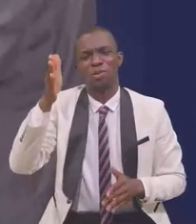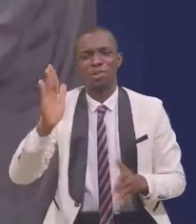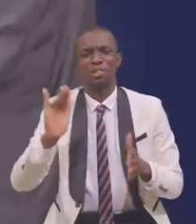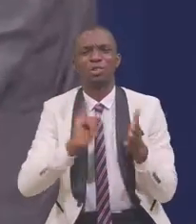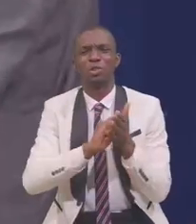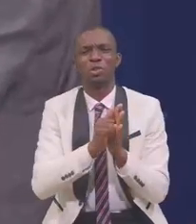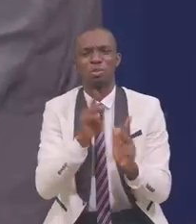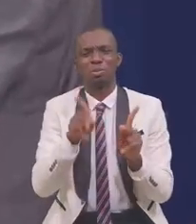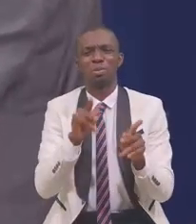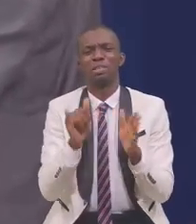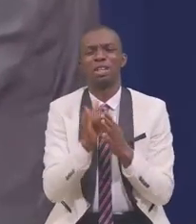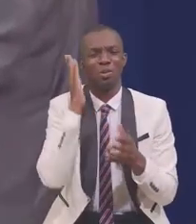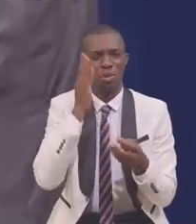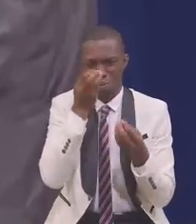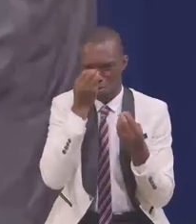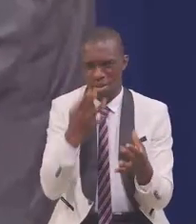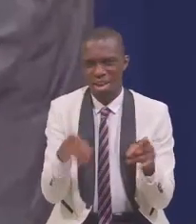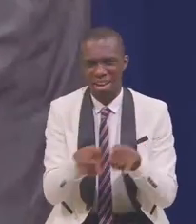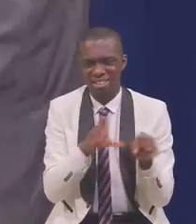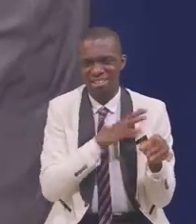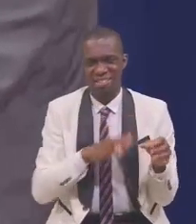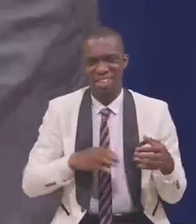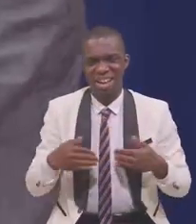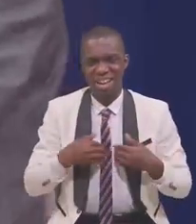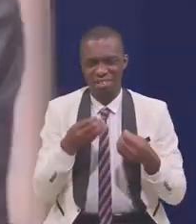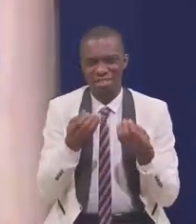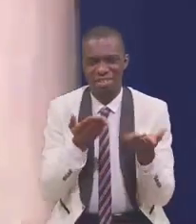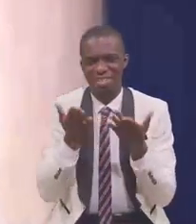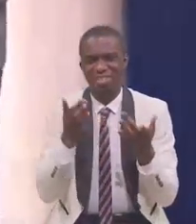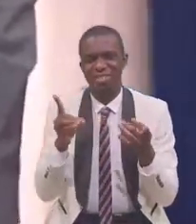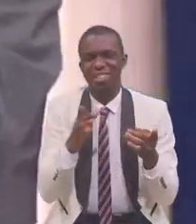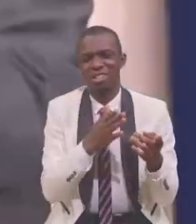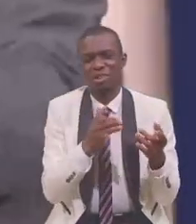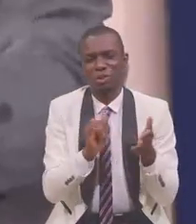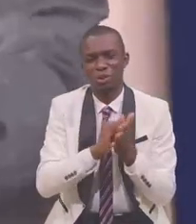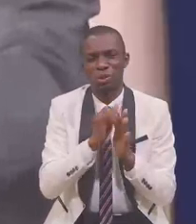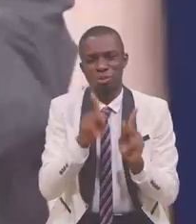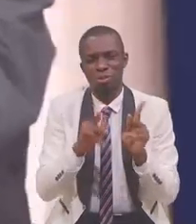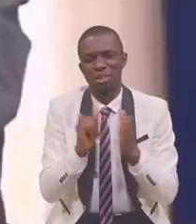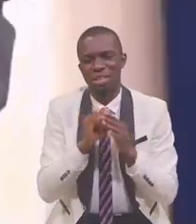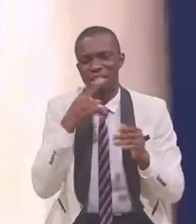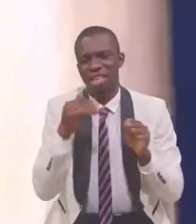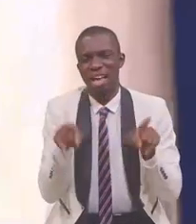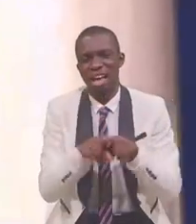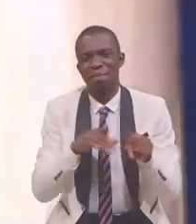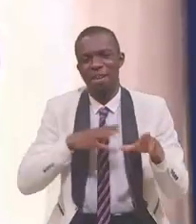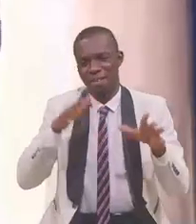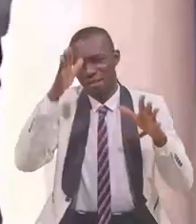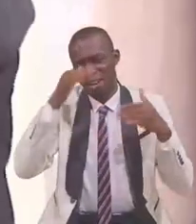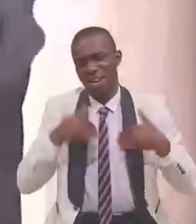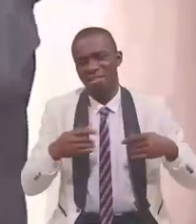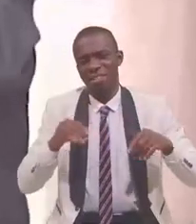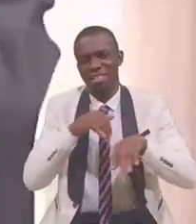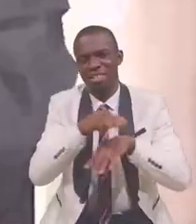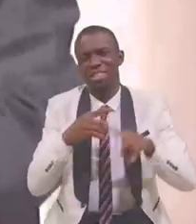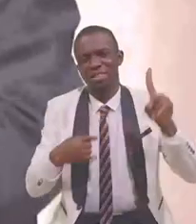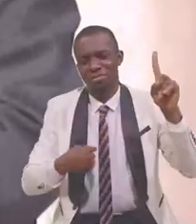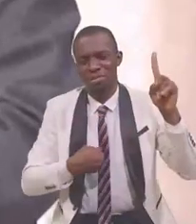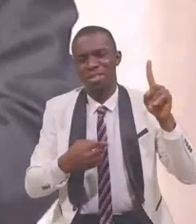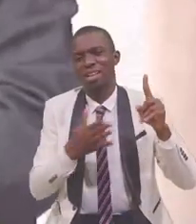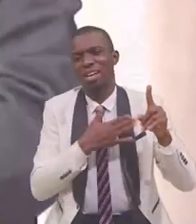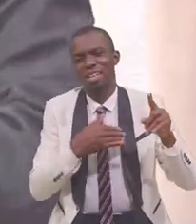servi, ceux qui vont accepter le défi comme le Père m'a envoyé, ainsi je vous envoie, que ces gens-là